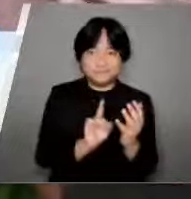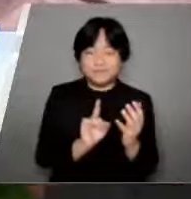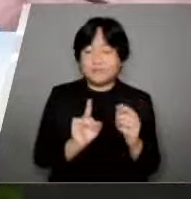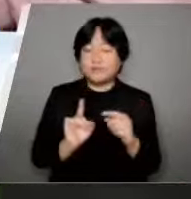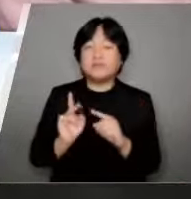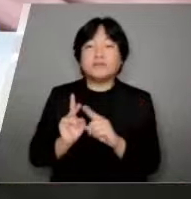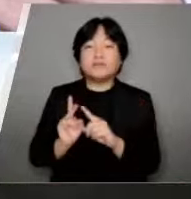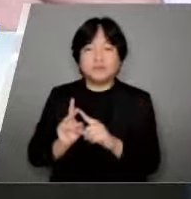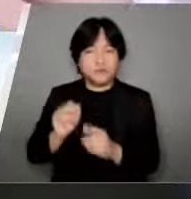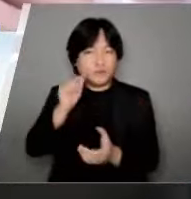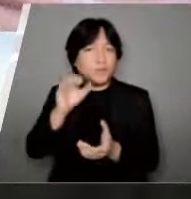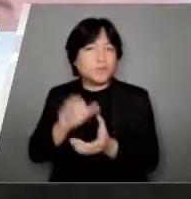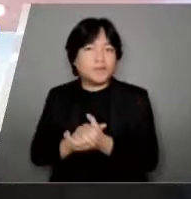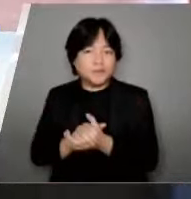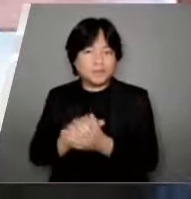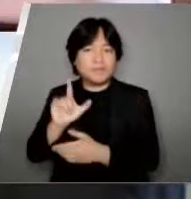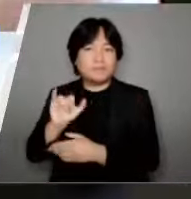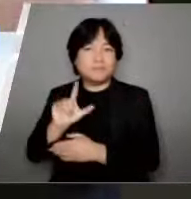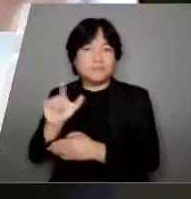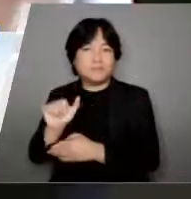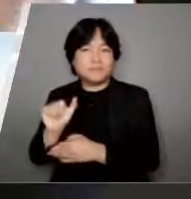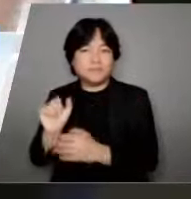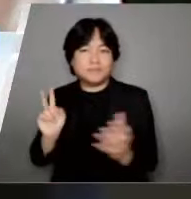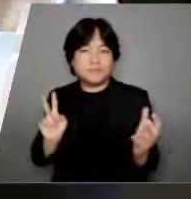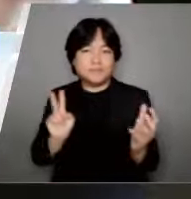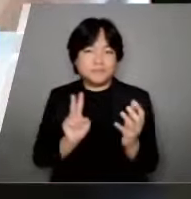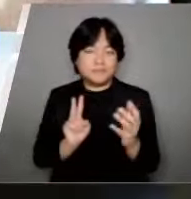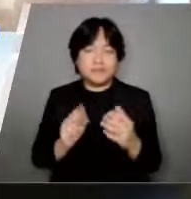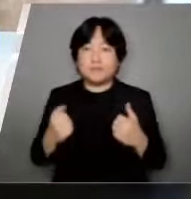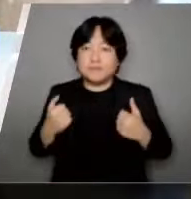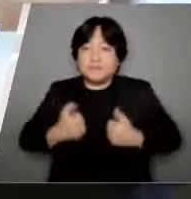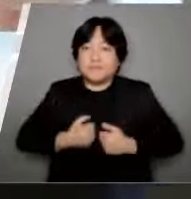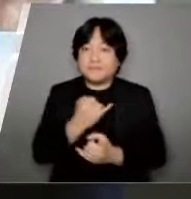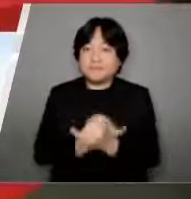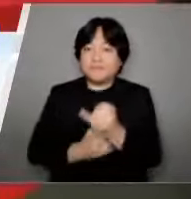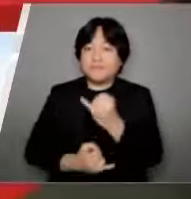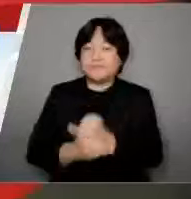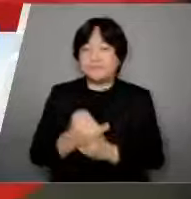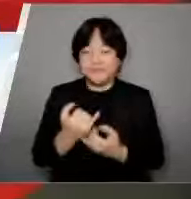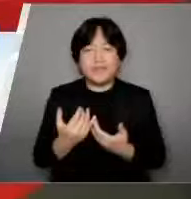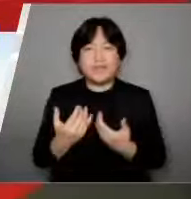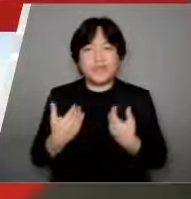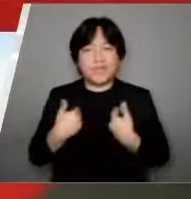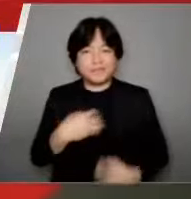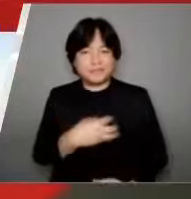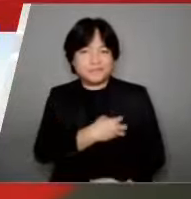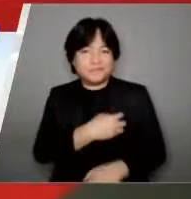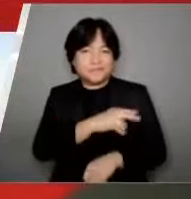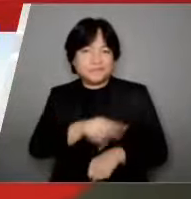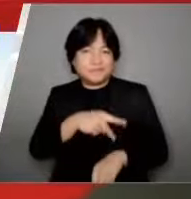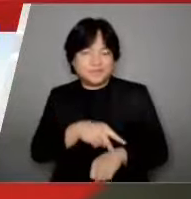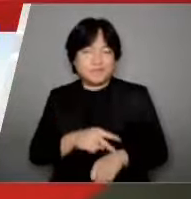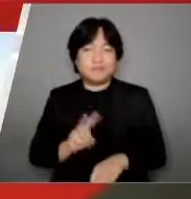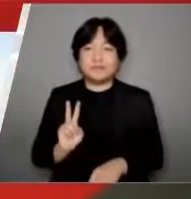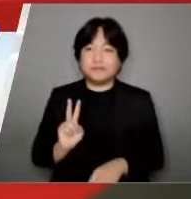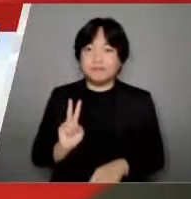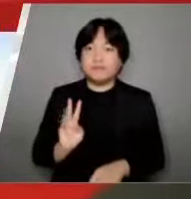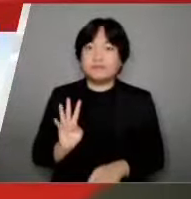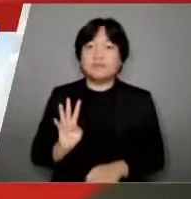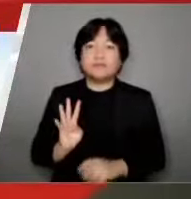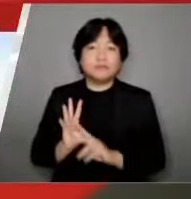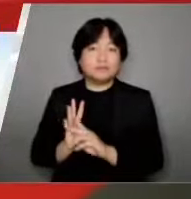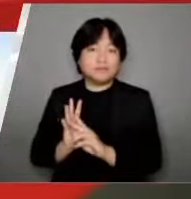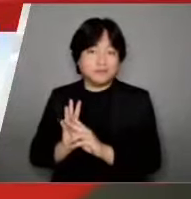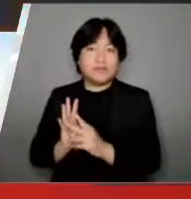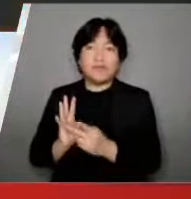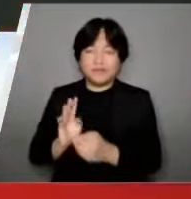Marcos na may suot ding Team Philippines sa jacket at ang mga anak na sina Simon at Benny. Dinigang saliw ng banda kawayan habang hinihintay ang mga